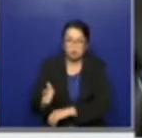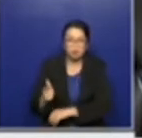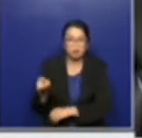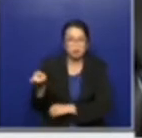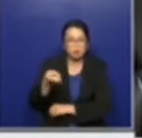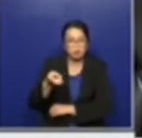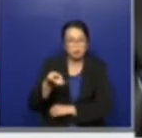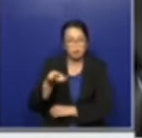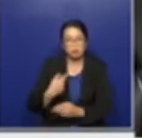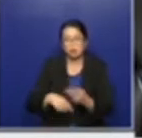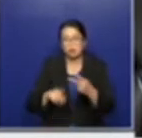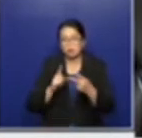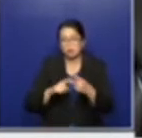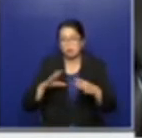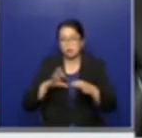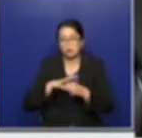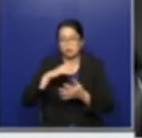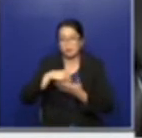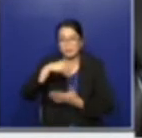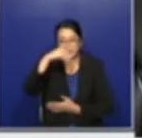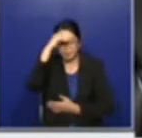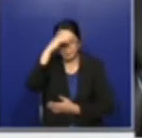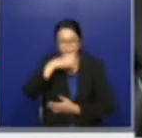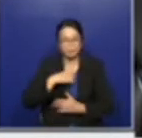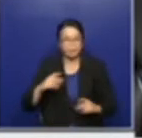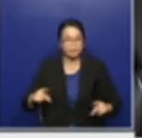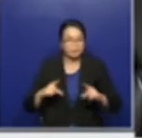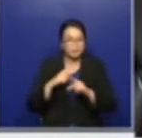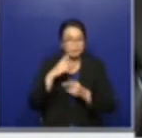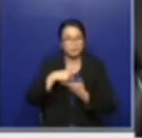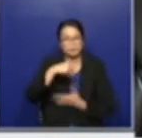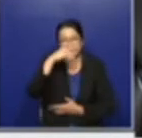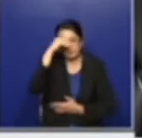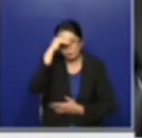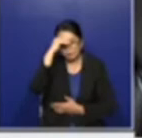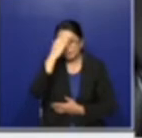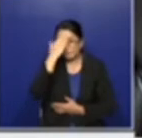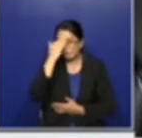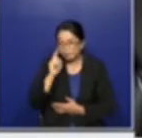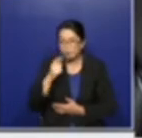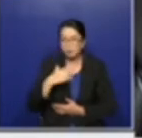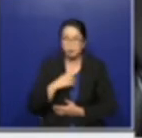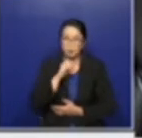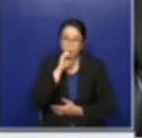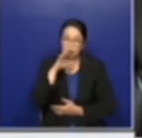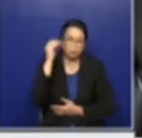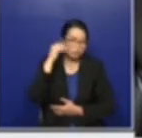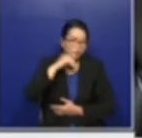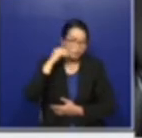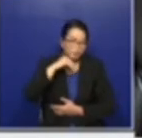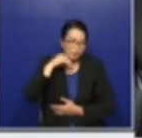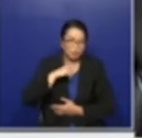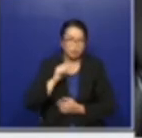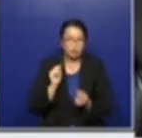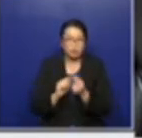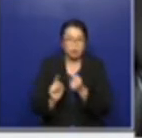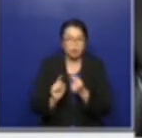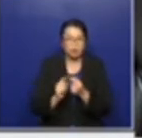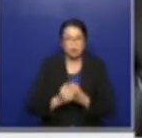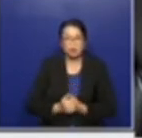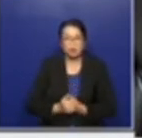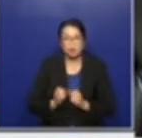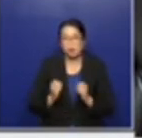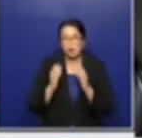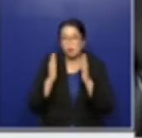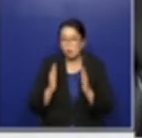การศึกษาท่านจะพัฒนาการศึกษาได้อย่างไรในเมื่อผมย้ำแล้วหลายครั้งหลายคราวว่าคุณ